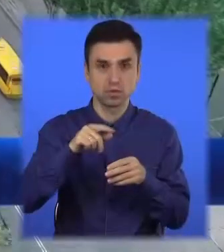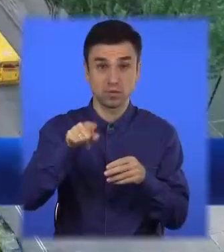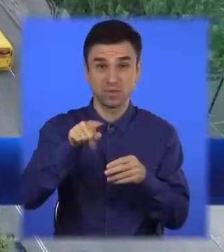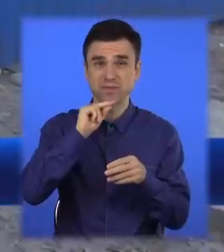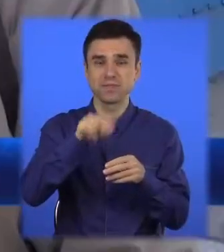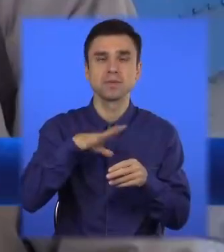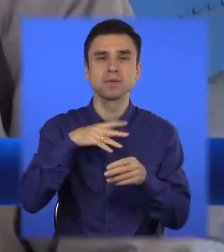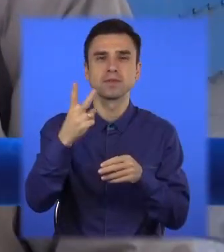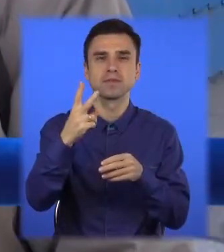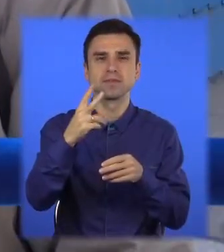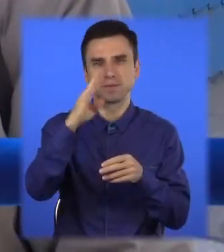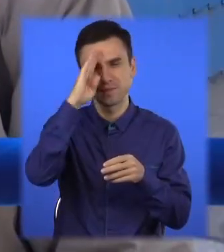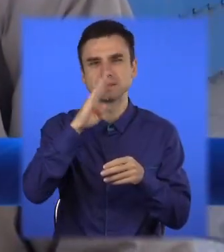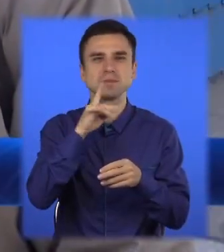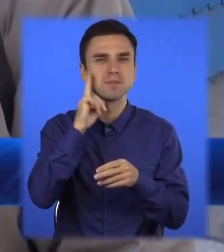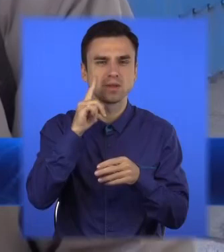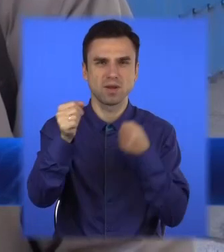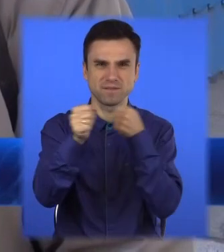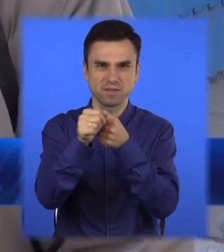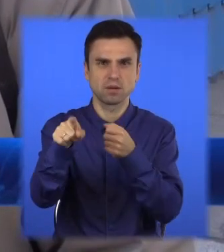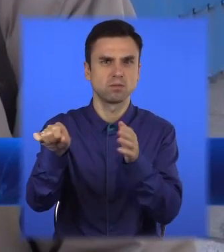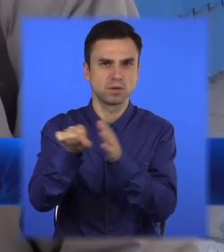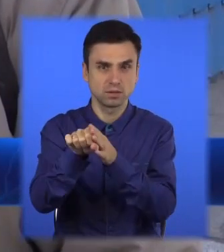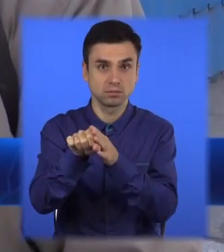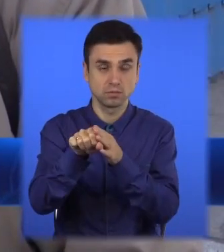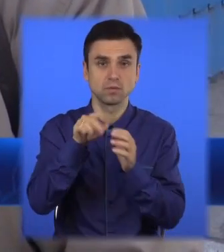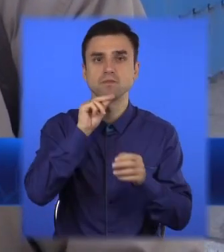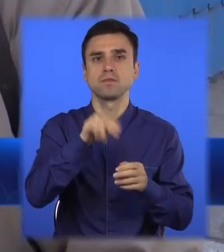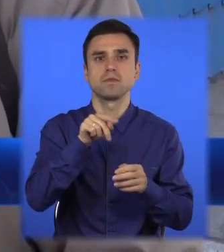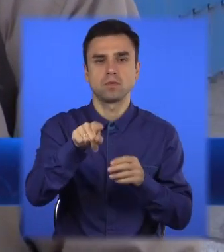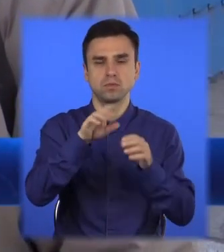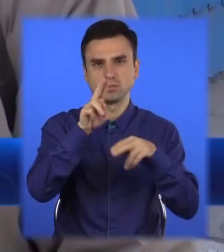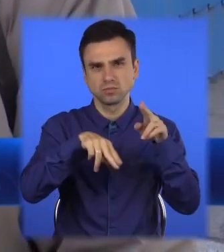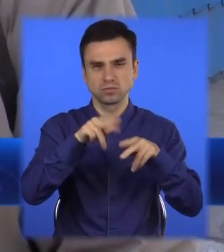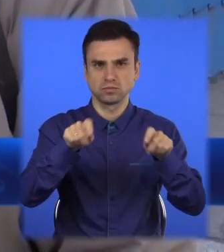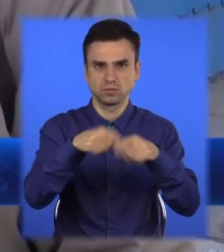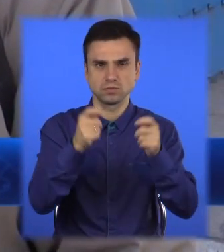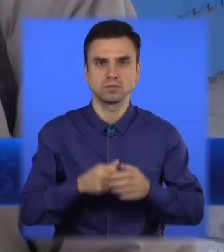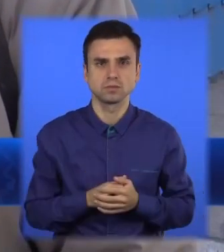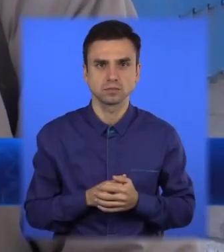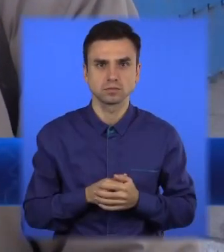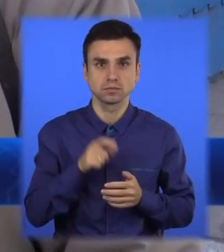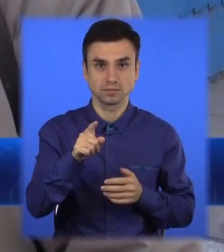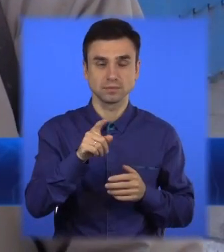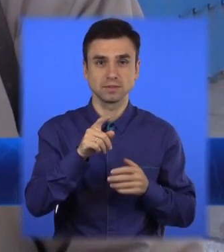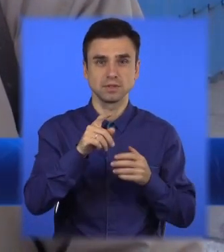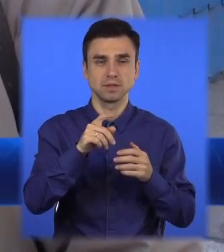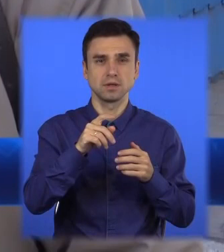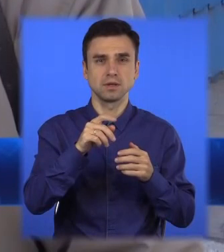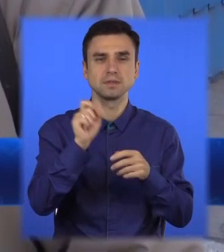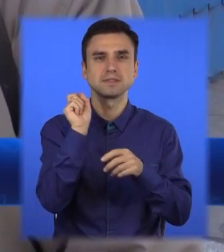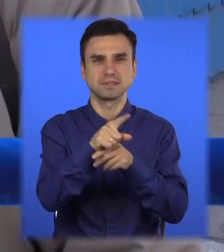торговий центр. Товариство з обмеженою відповідальністю «Акваплаз», яке зазначено генеральним підрядником, не має жодного відношення до